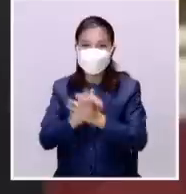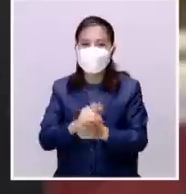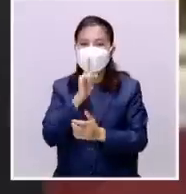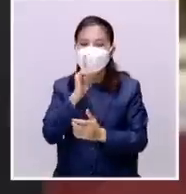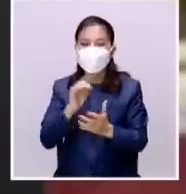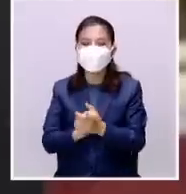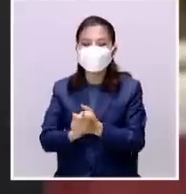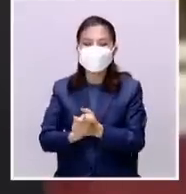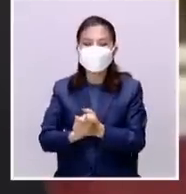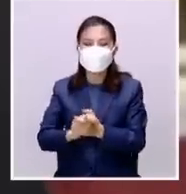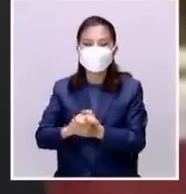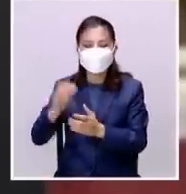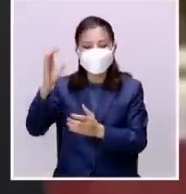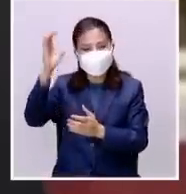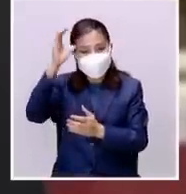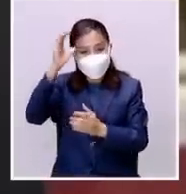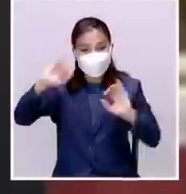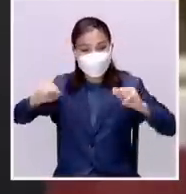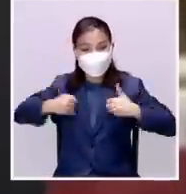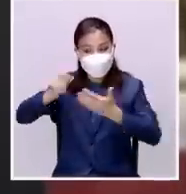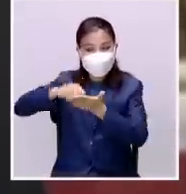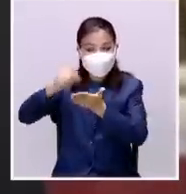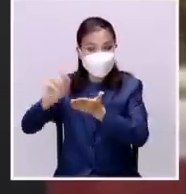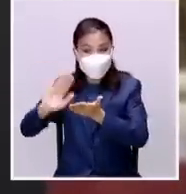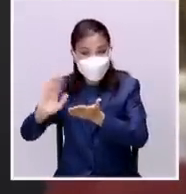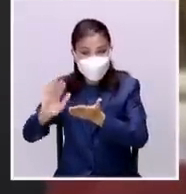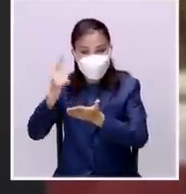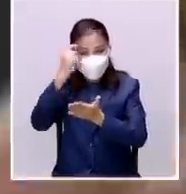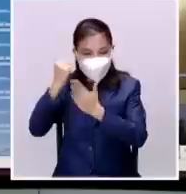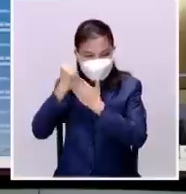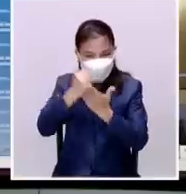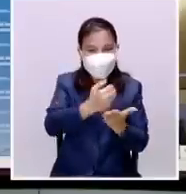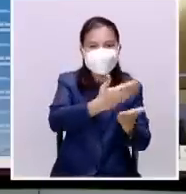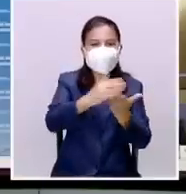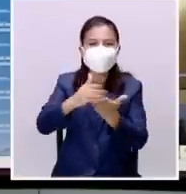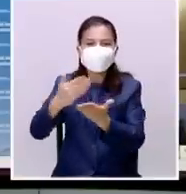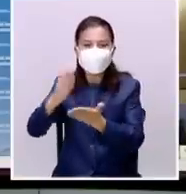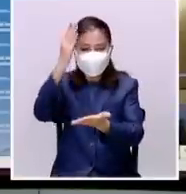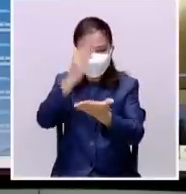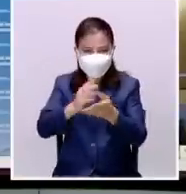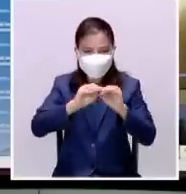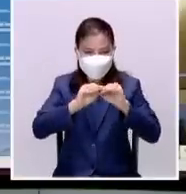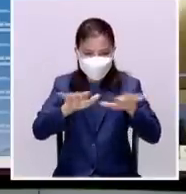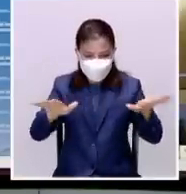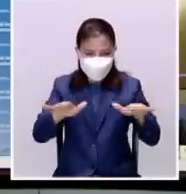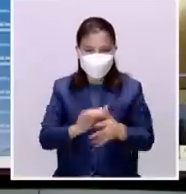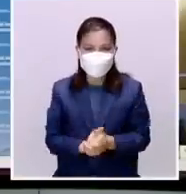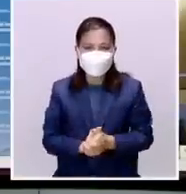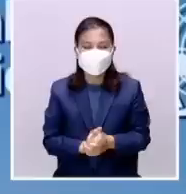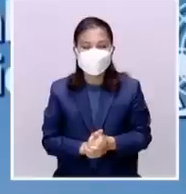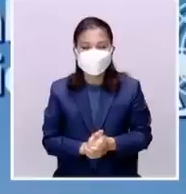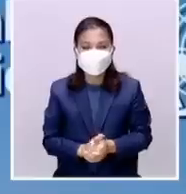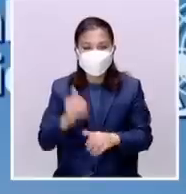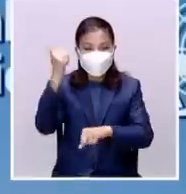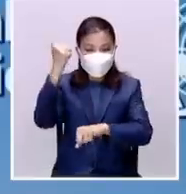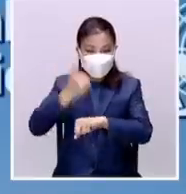ควิด-19เพื่อที่ว่าจะได้ช่วยกันยุติการแพร่ระบาดใหญ่ครั้งนี้ให้ได้ขณะที่นายเทโดรสอะดาฮอมเกเบรียซูสผู้อำนว